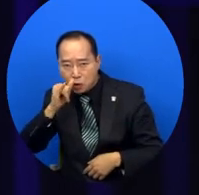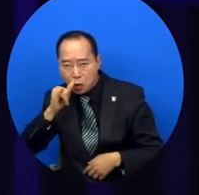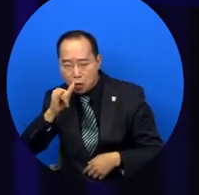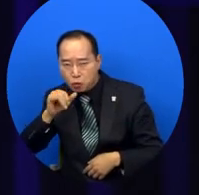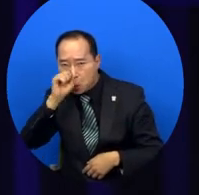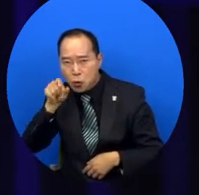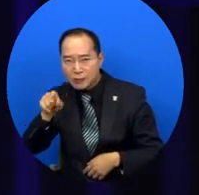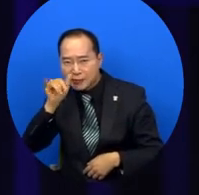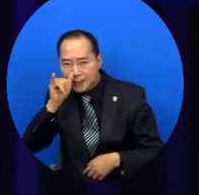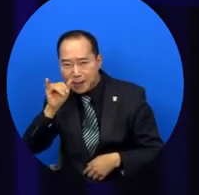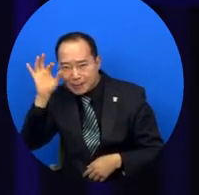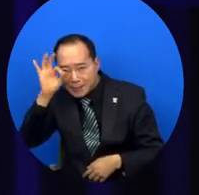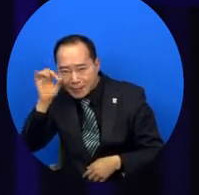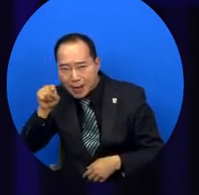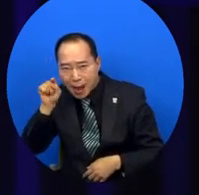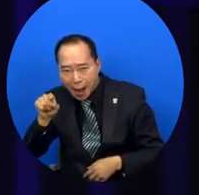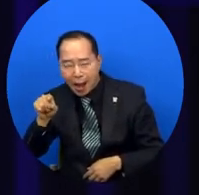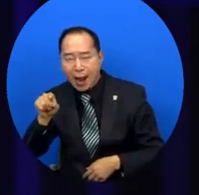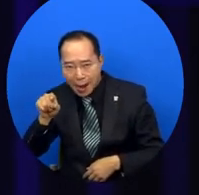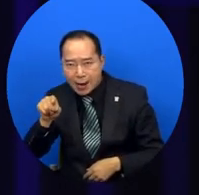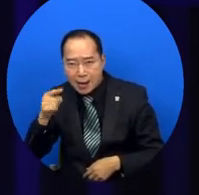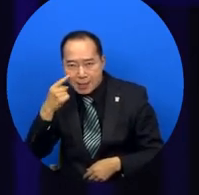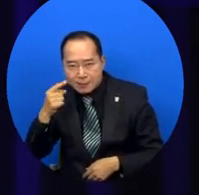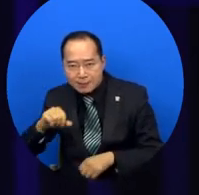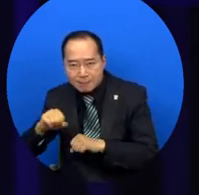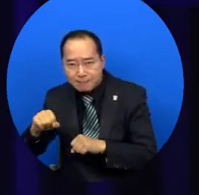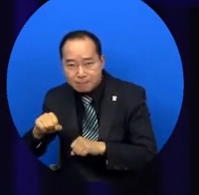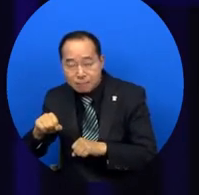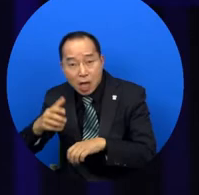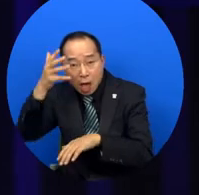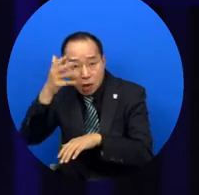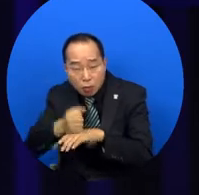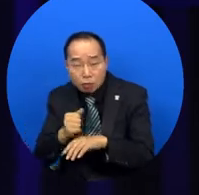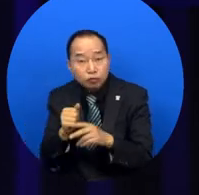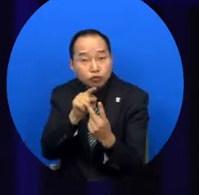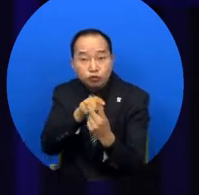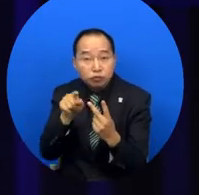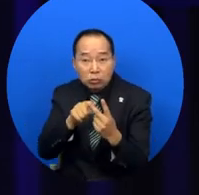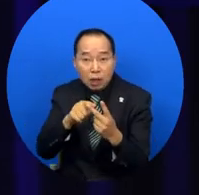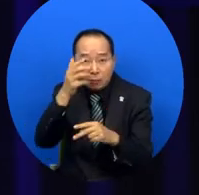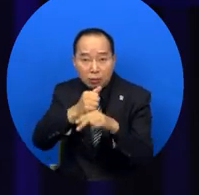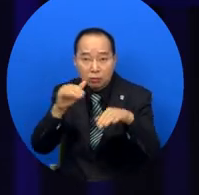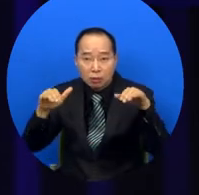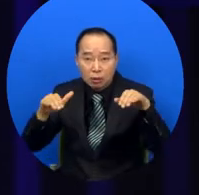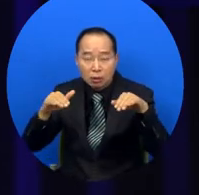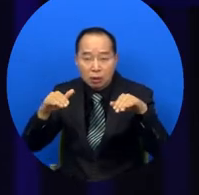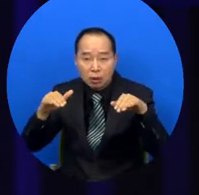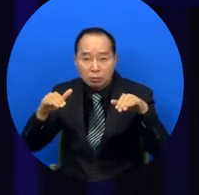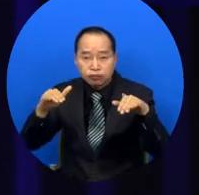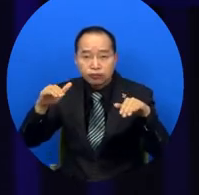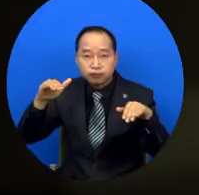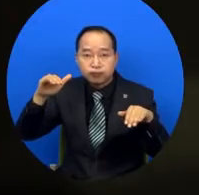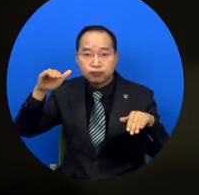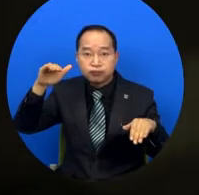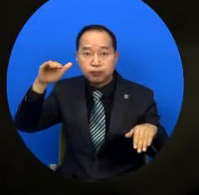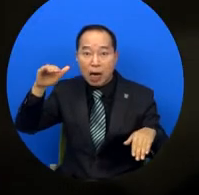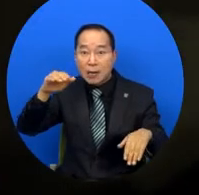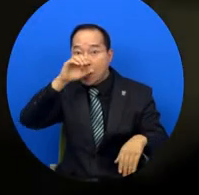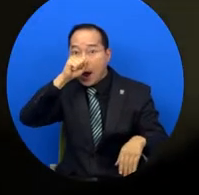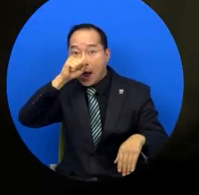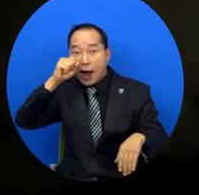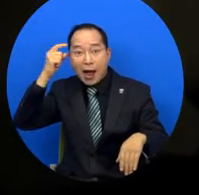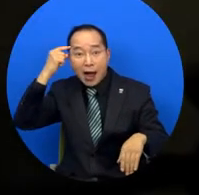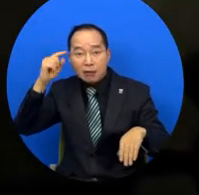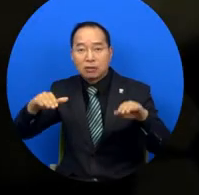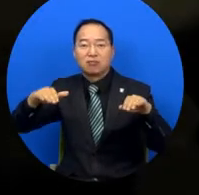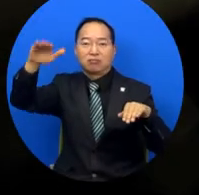안에서도 저 양쪽 면이 있다 나는 있다고 믿어야 돼 그러는 사람과의 결과가 틀린 거예요. 그 1년